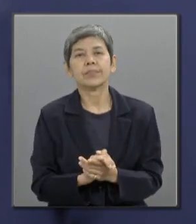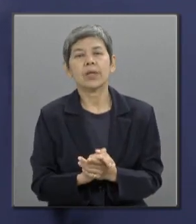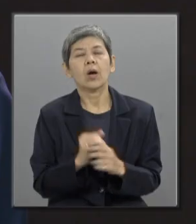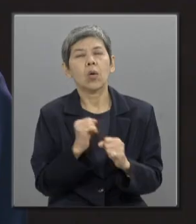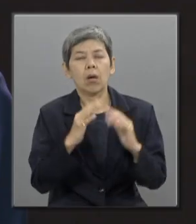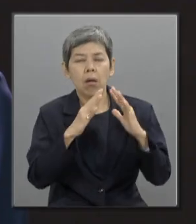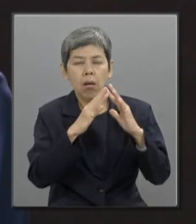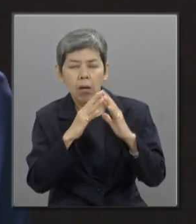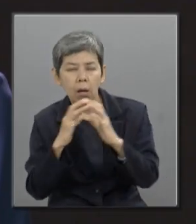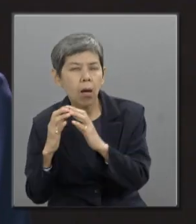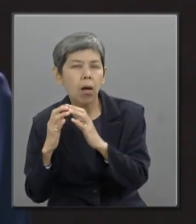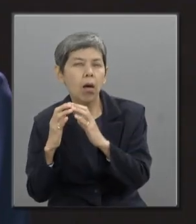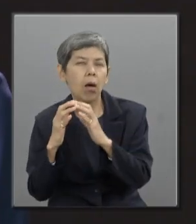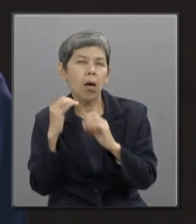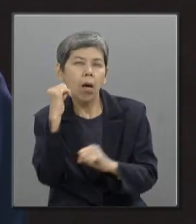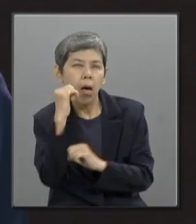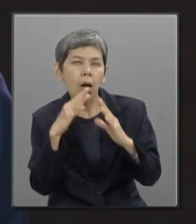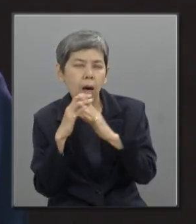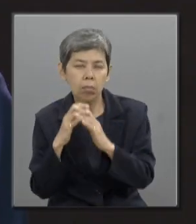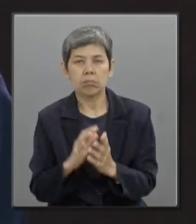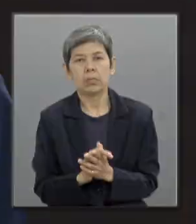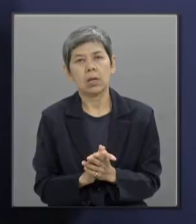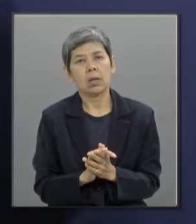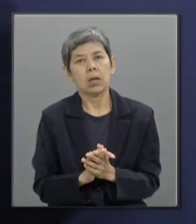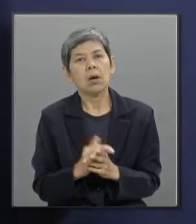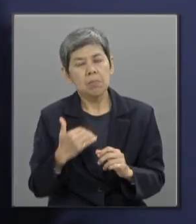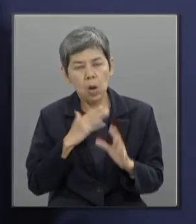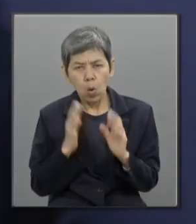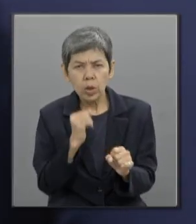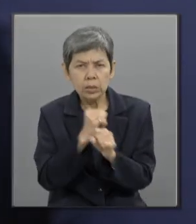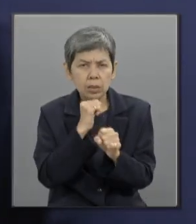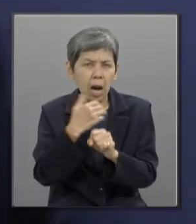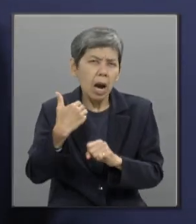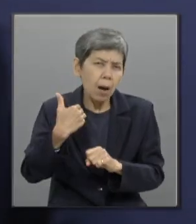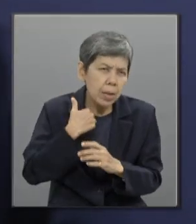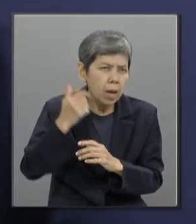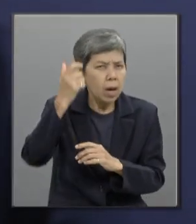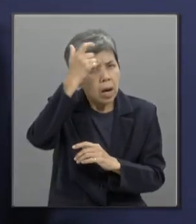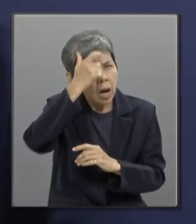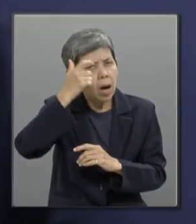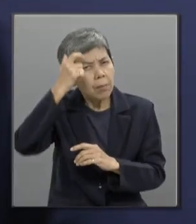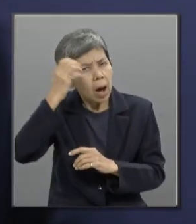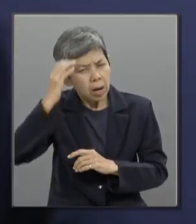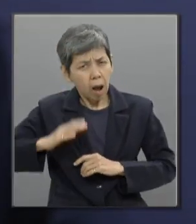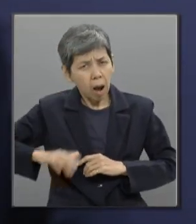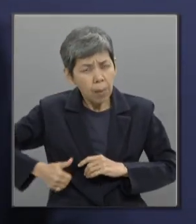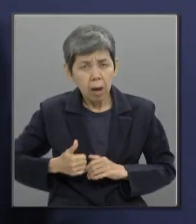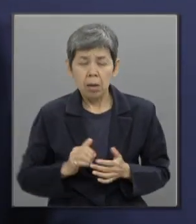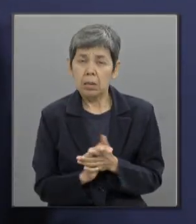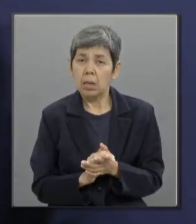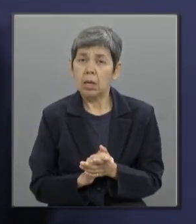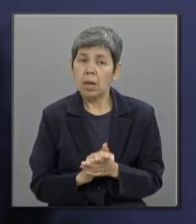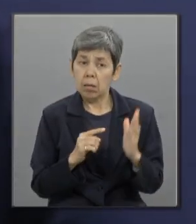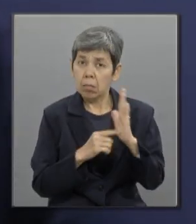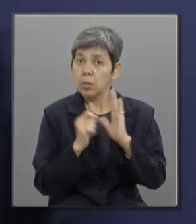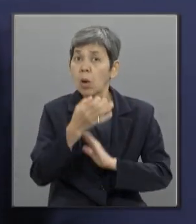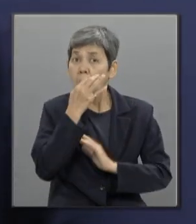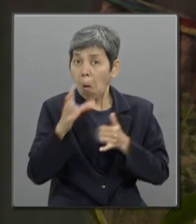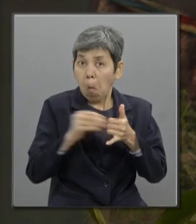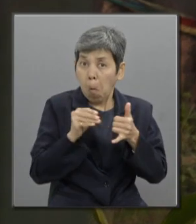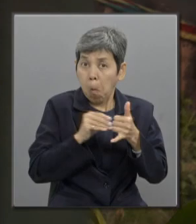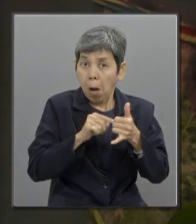ลัมคุณอย่าลืมว่าแรงงานต่างชาติที่เราพูดกันว่าติดกันในที่สมุทรสาคร